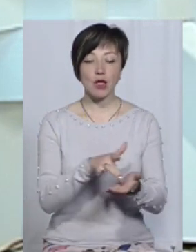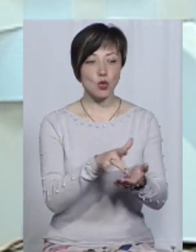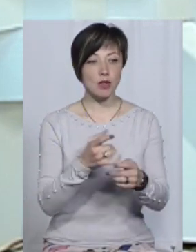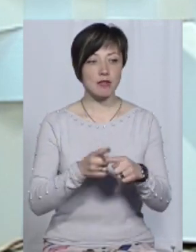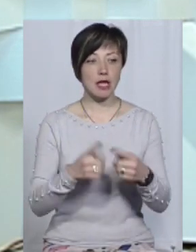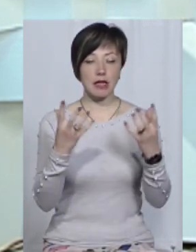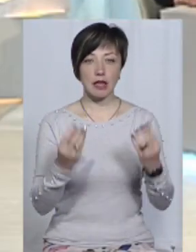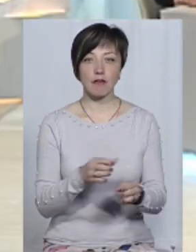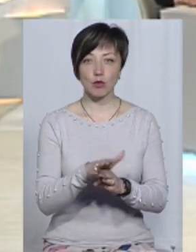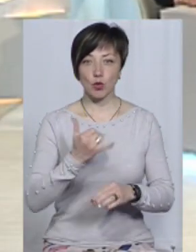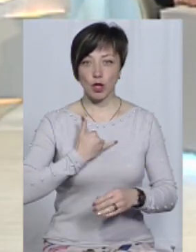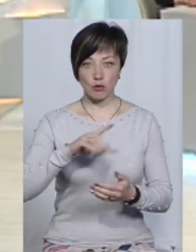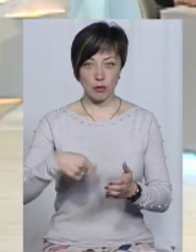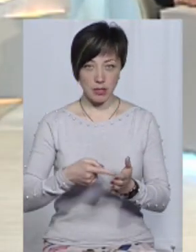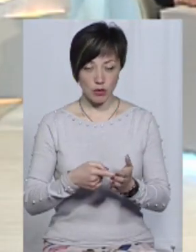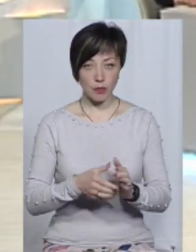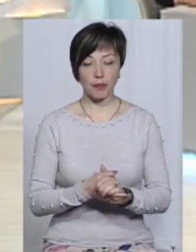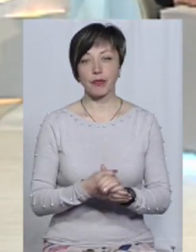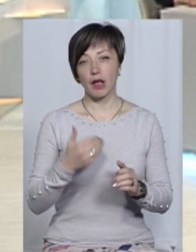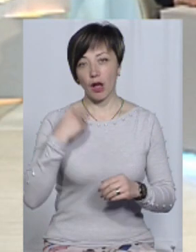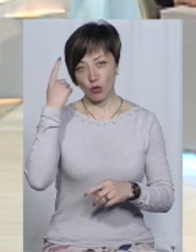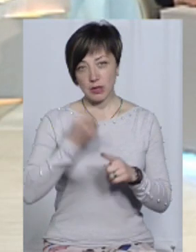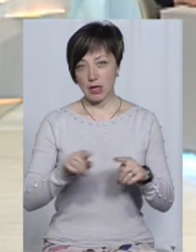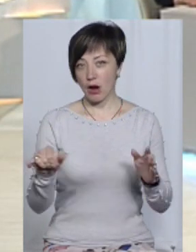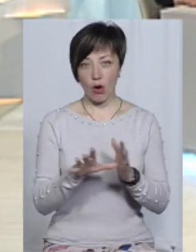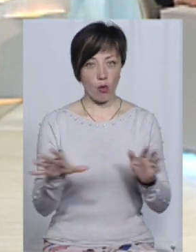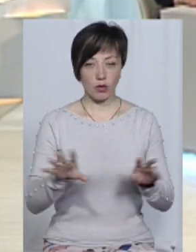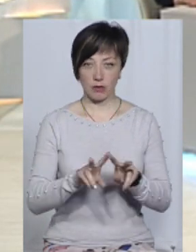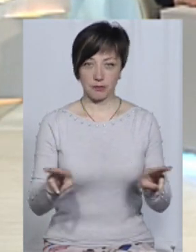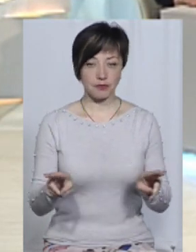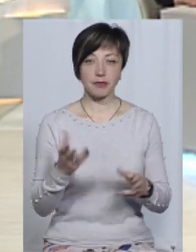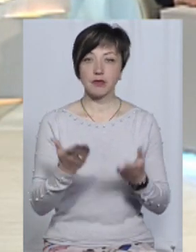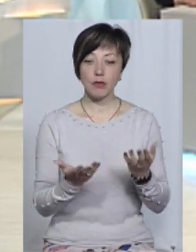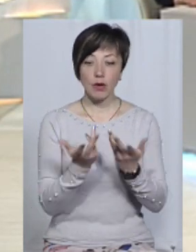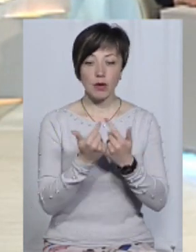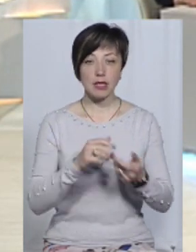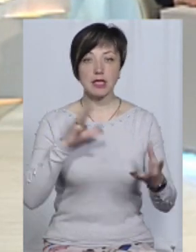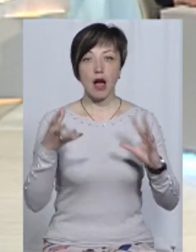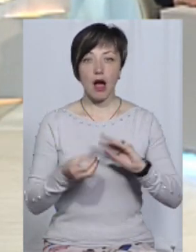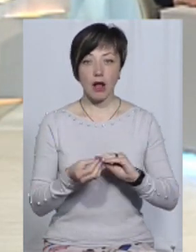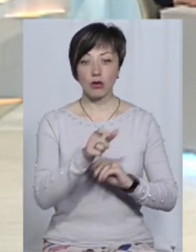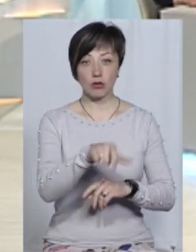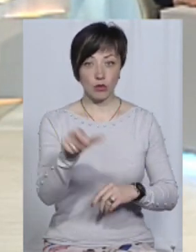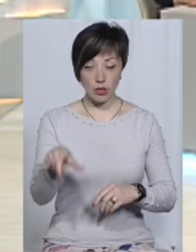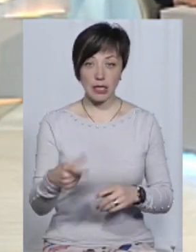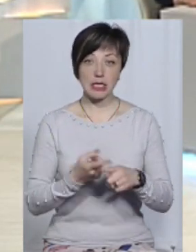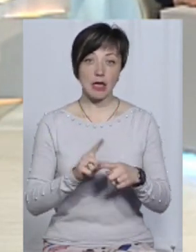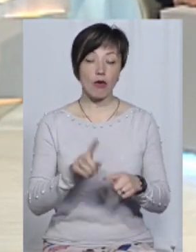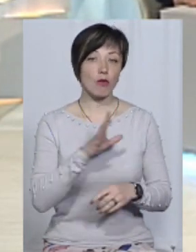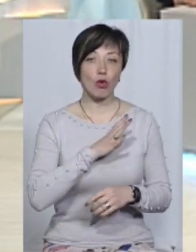цей день відбулося по нашому місту. Я думаю, це рекорд своєрідний, от, ще якщо порахують загальну кількість людей, причому це